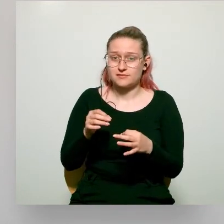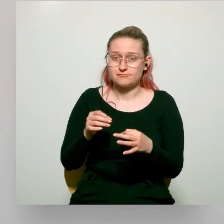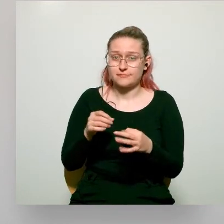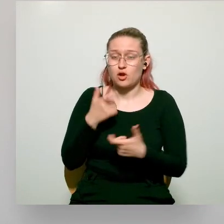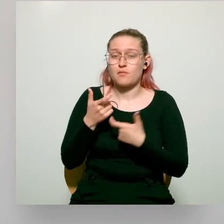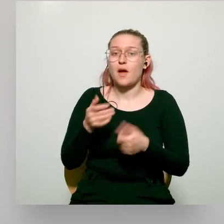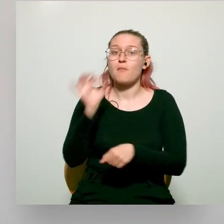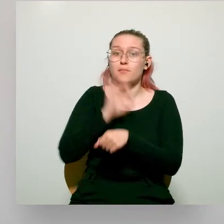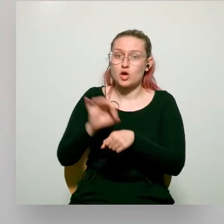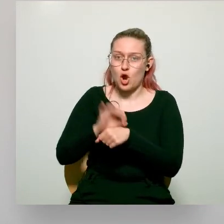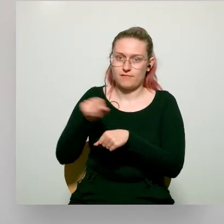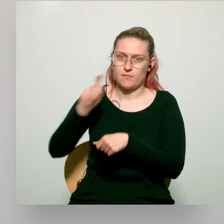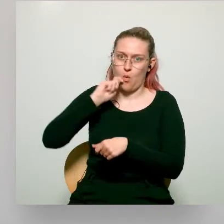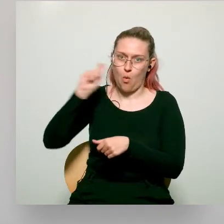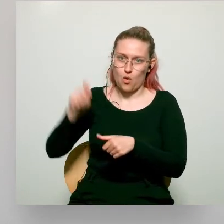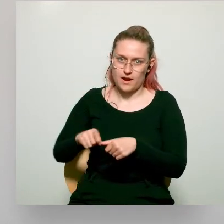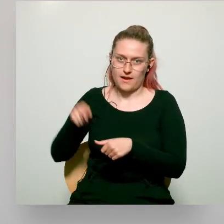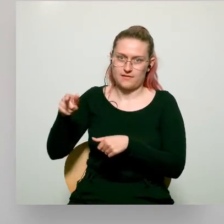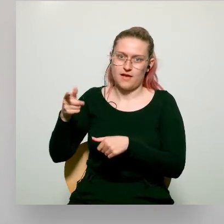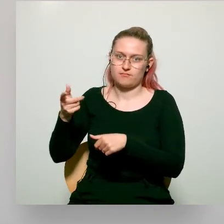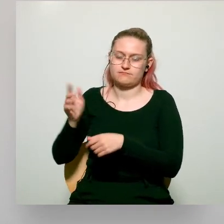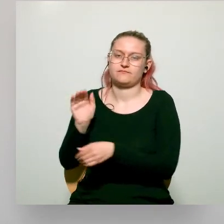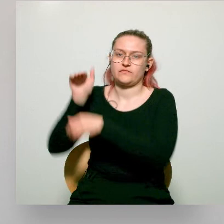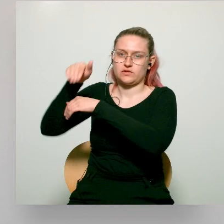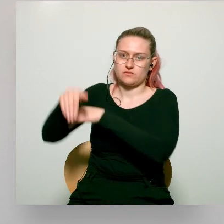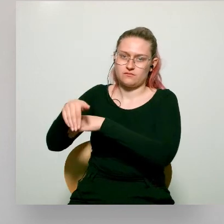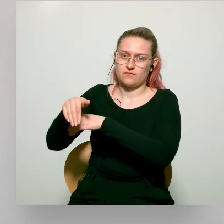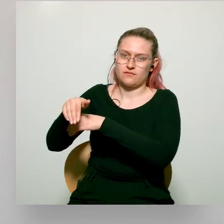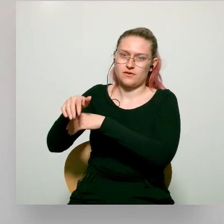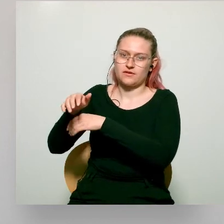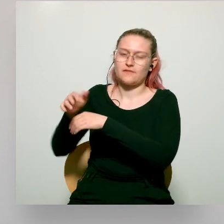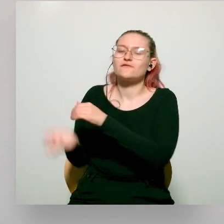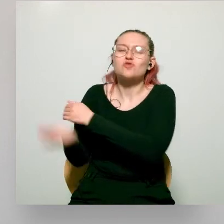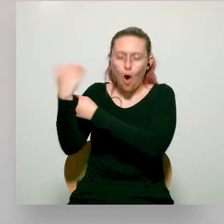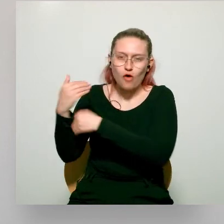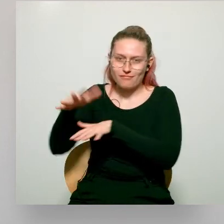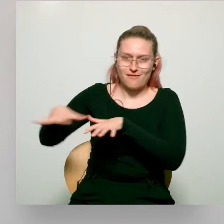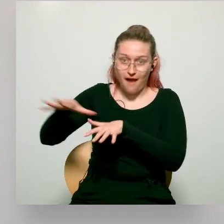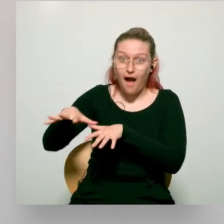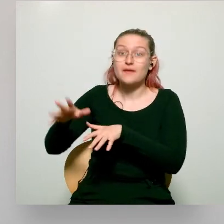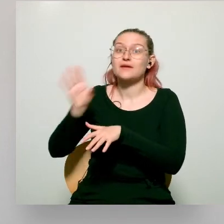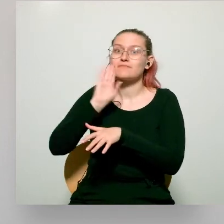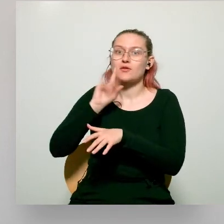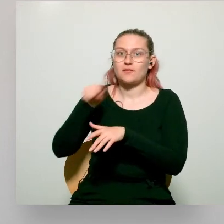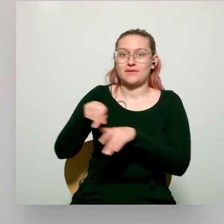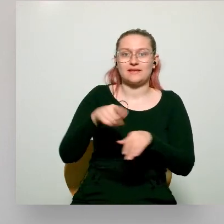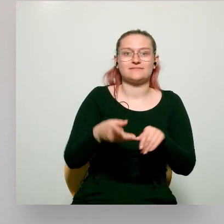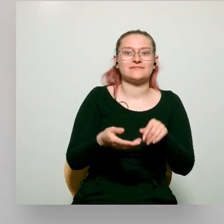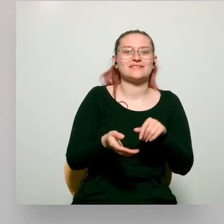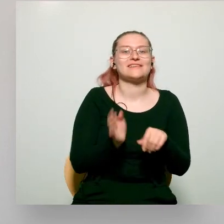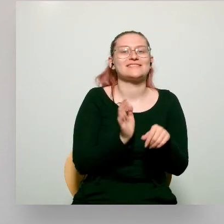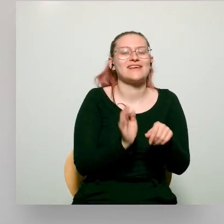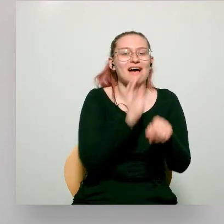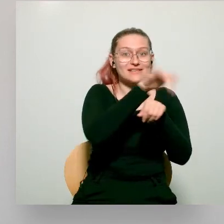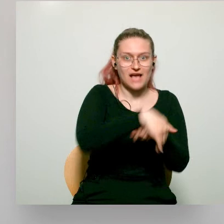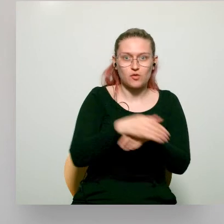Istnieje świetny artykuł, jak Galicja adaptowała, pożyczyła wręcz wschodnioukraińskie